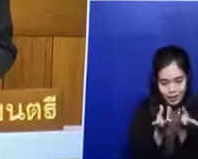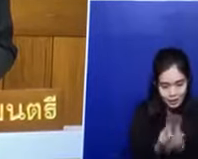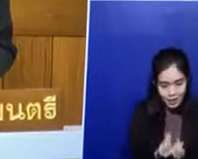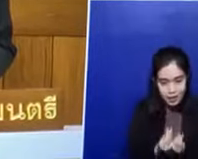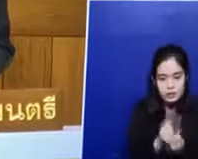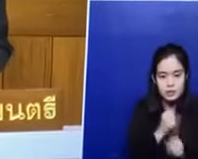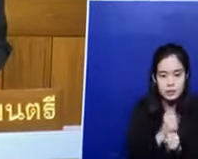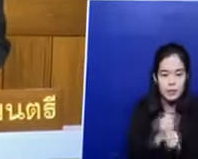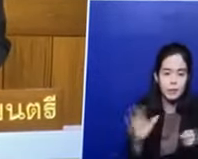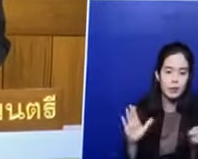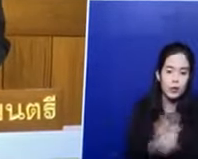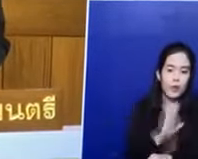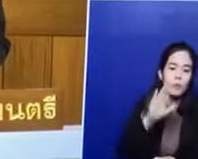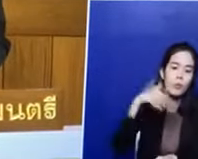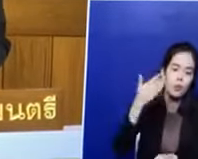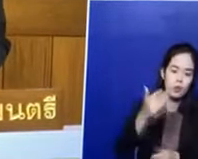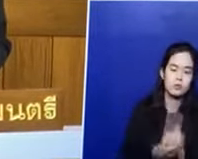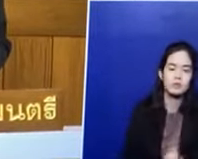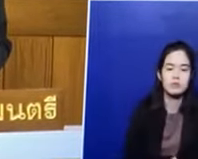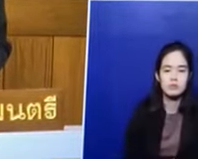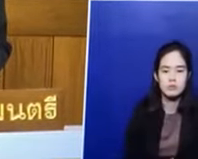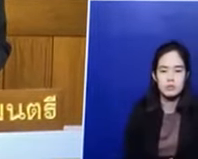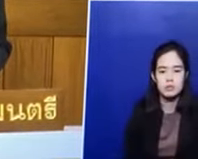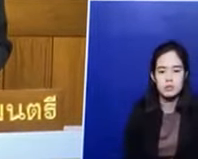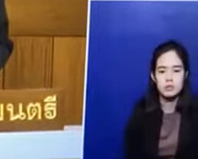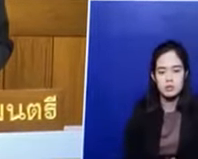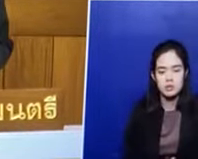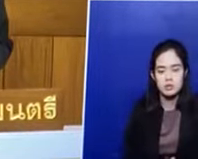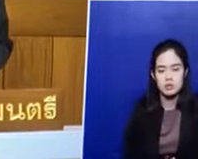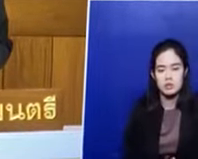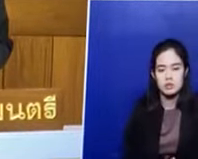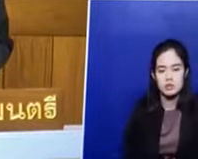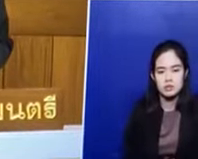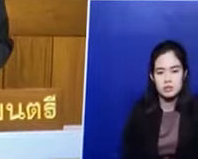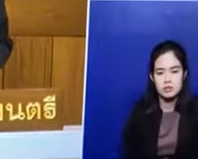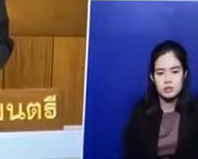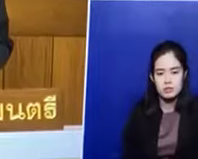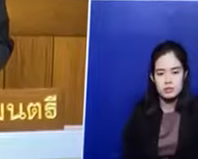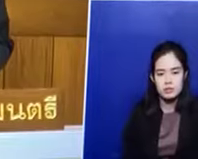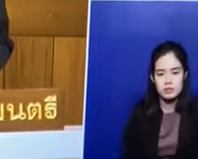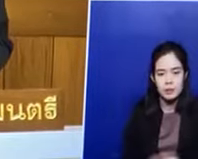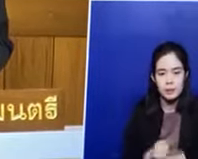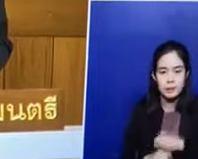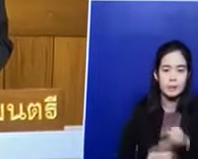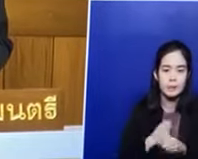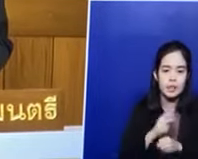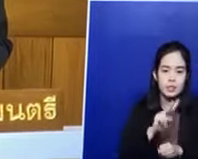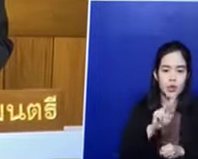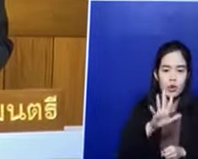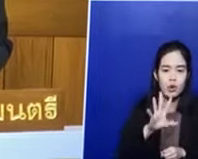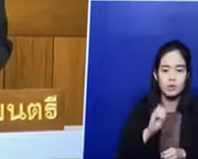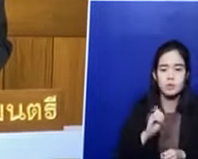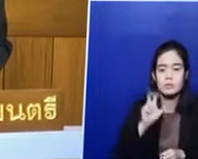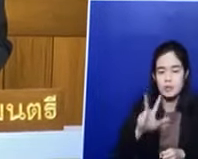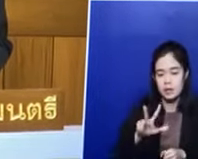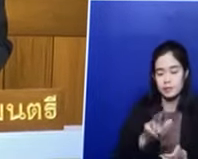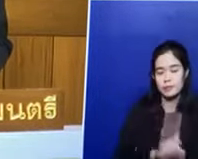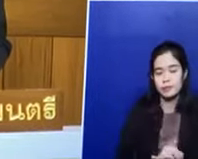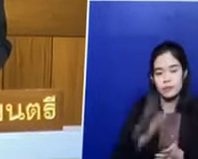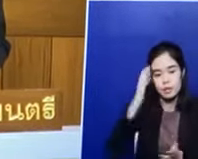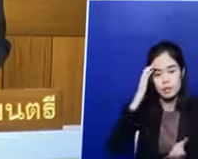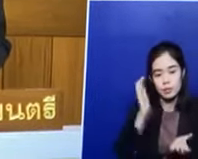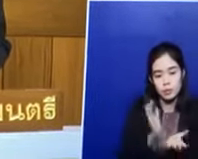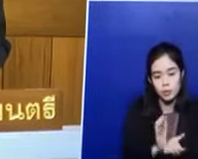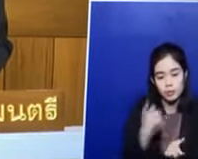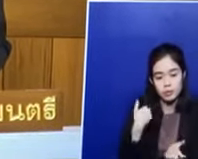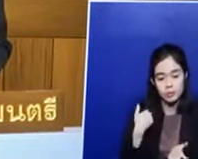ชการไม่ค่อยได้พูดกันก็เลยกลายเป็นว่ารัฐบาลไม่ดูแลไม่เอาใจใส่นะในปี2563สำนักงานตำรวจชาติได้พิจารณาดำ